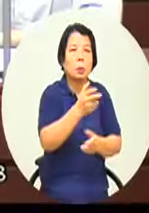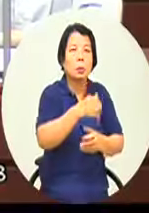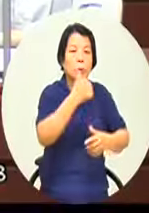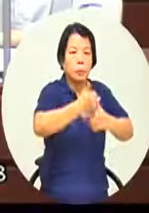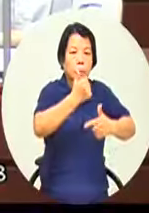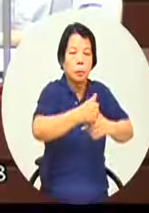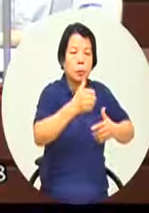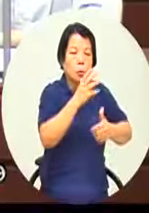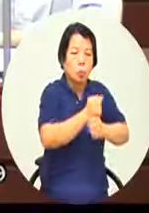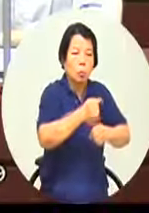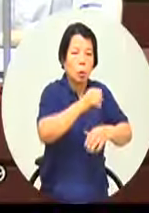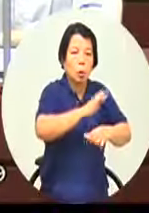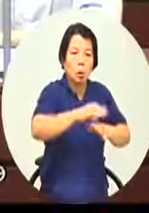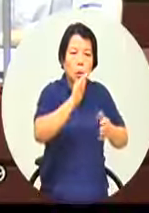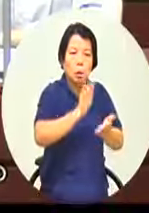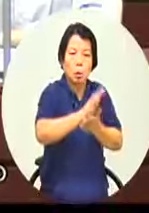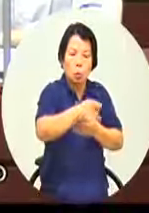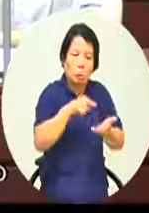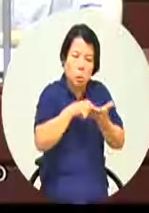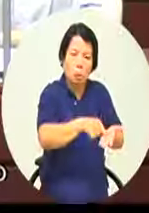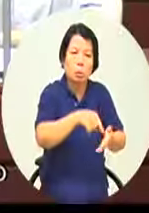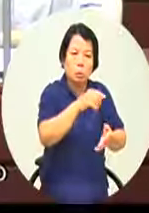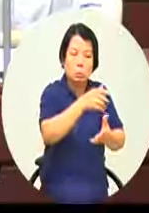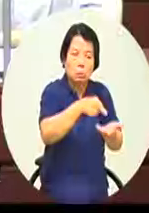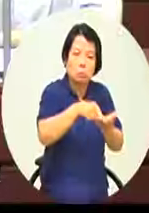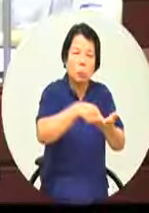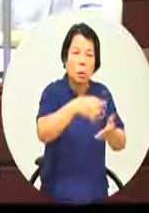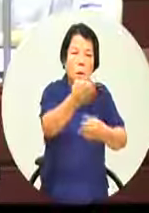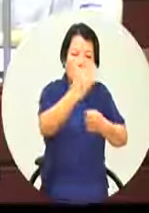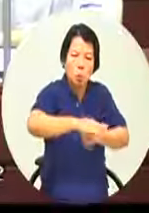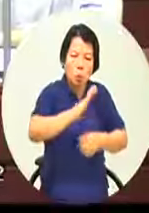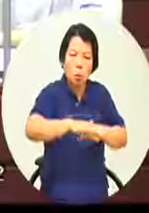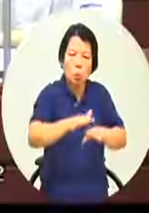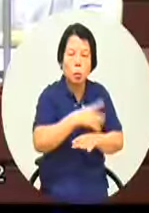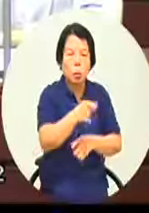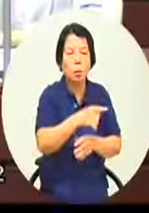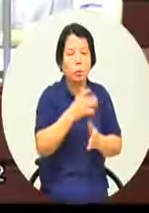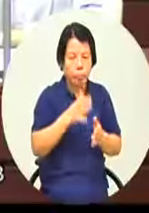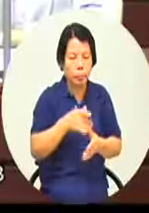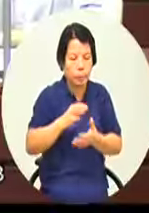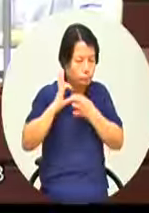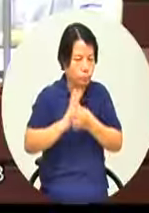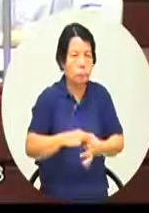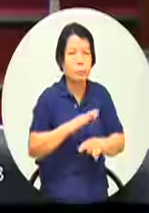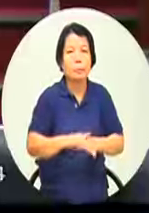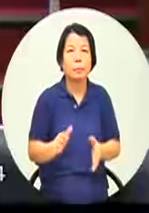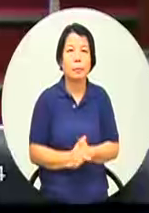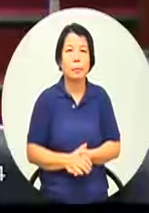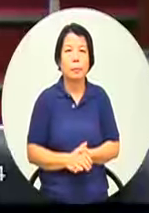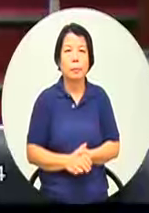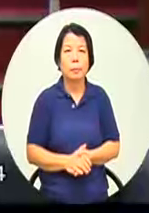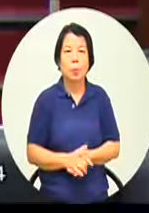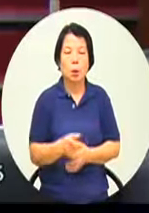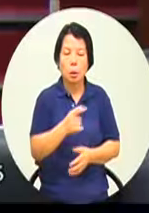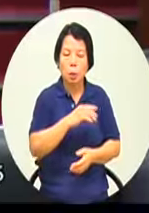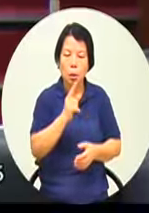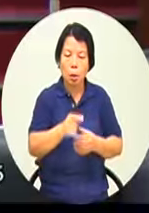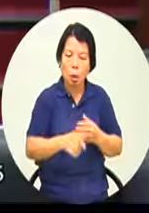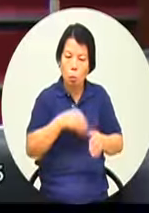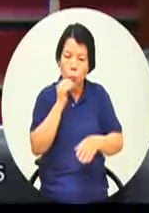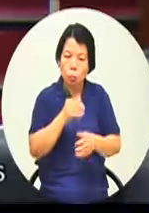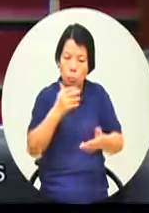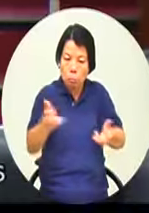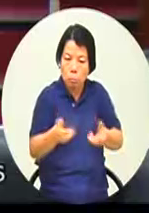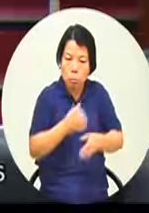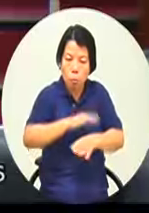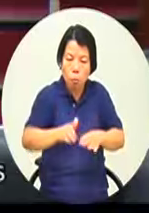会争取到这个经费，我们会再继续努力。 所以有在朝那个方向啦，那什么时候达成或者会不会做其实不确定，这样是不是